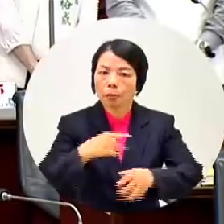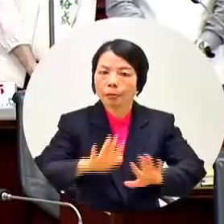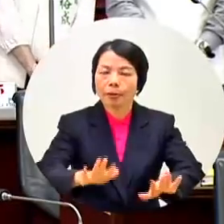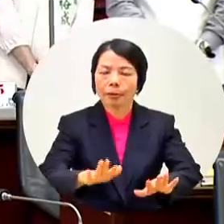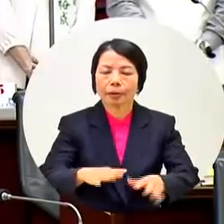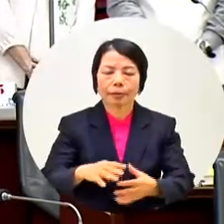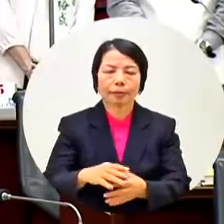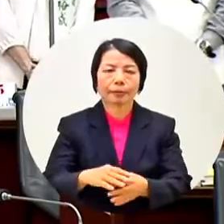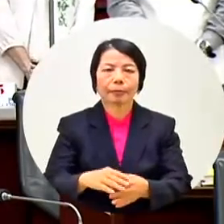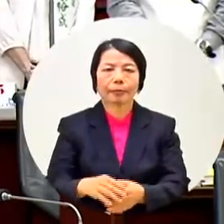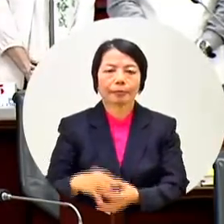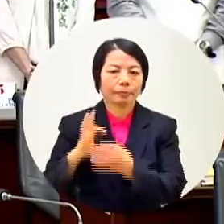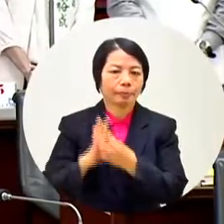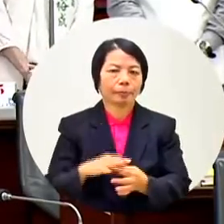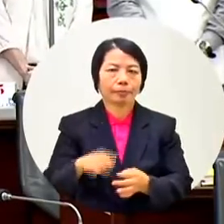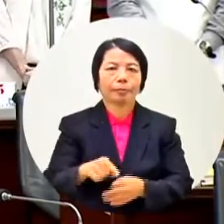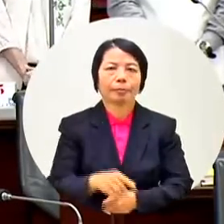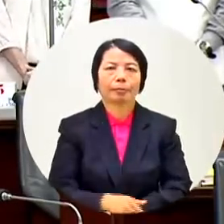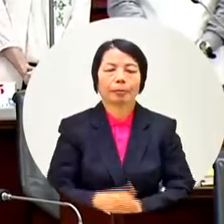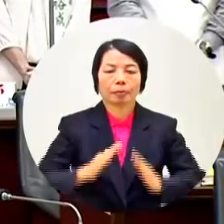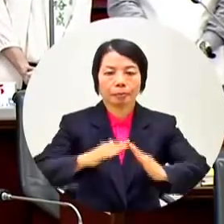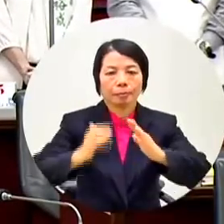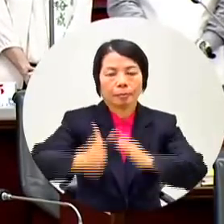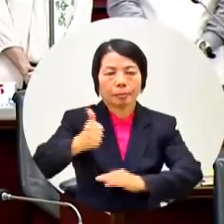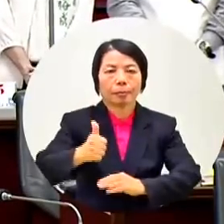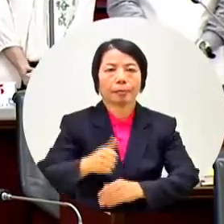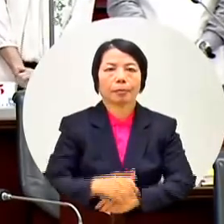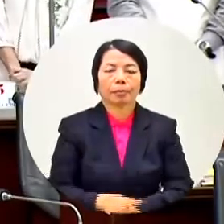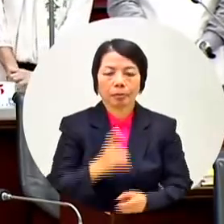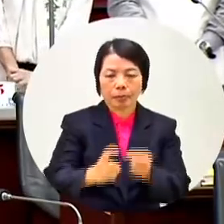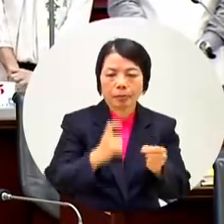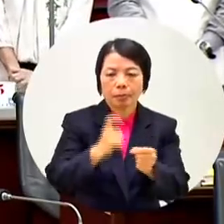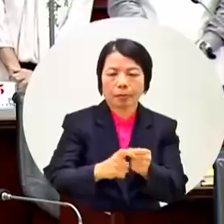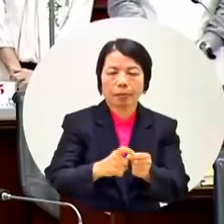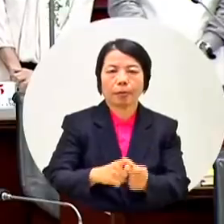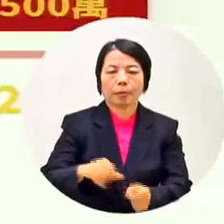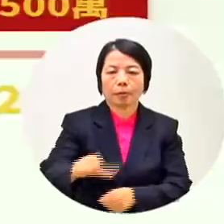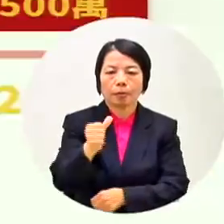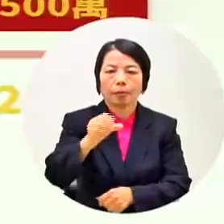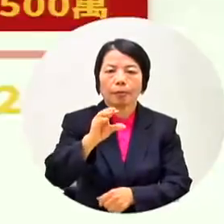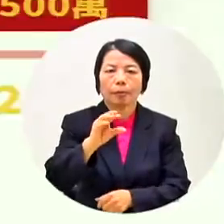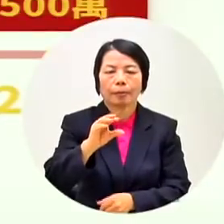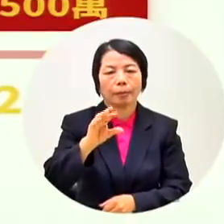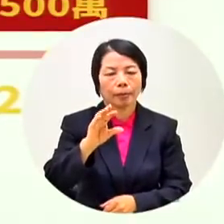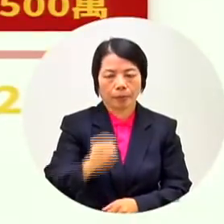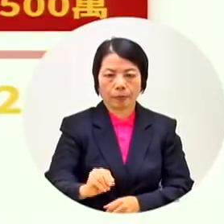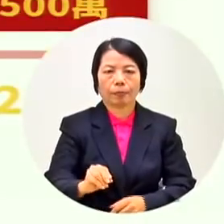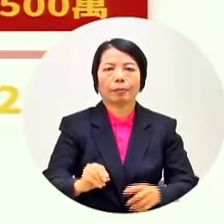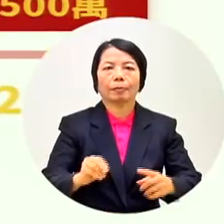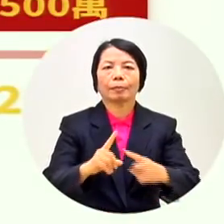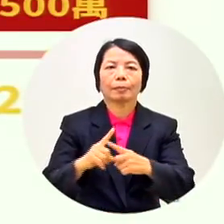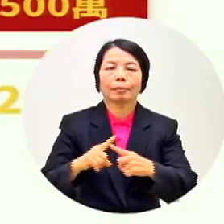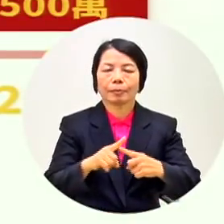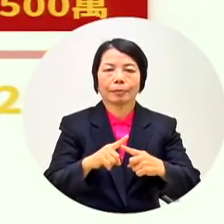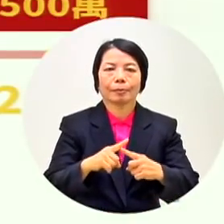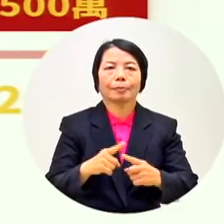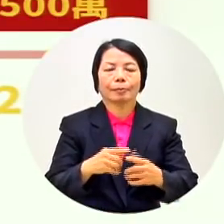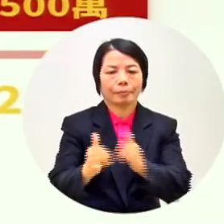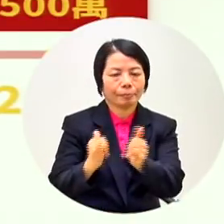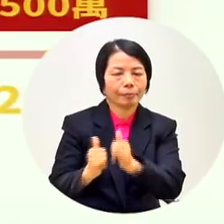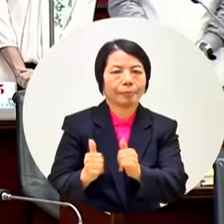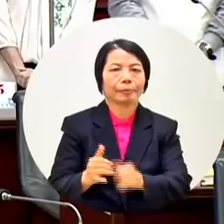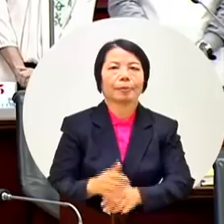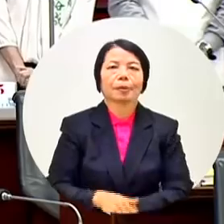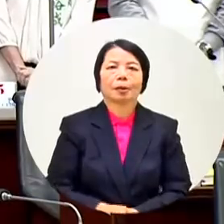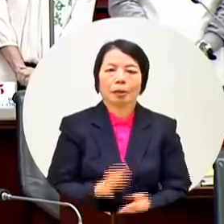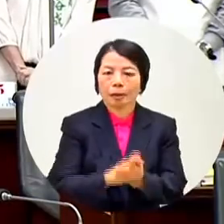咯，阮十年500万人口啦吼，啊，我紧互你批过啦。你做四档啦，后壁无一定是你咧做，你干个六档哦，机票